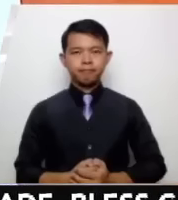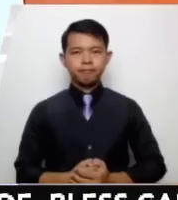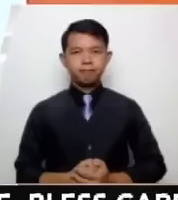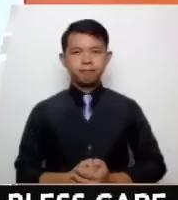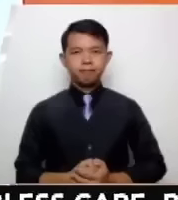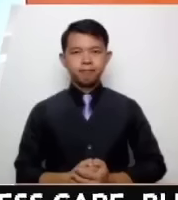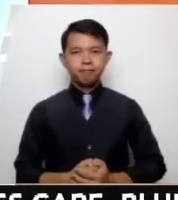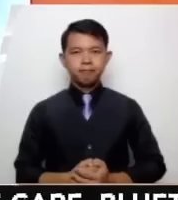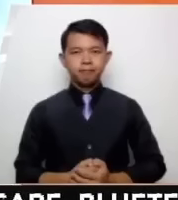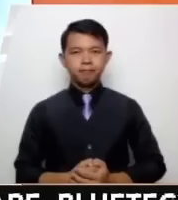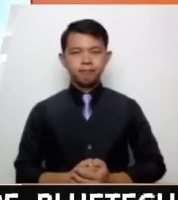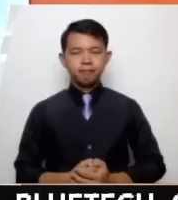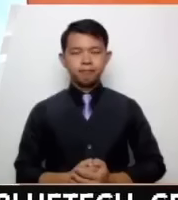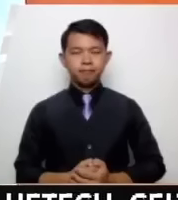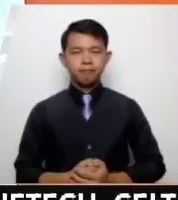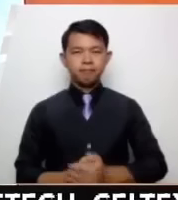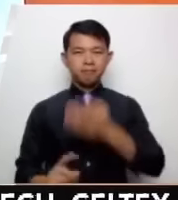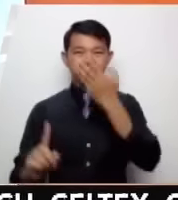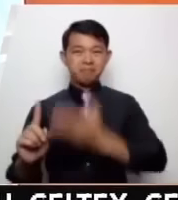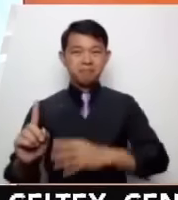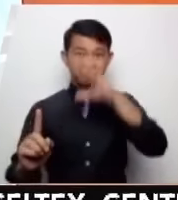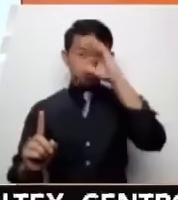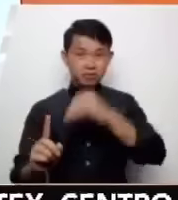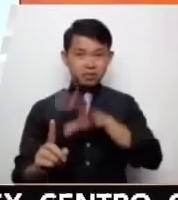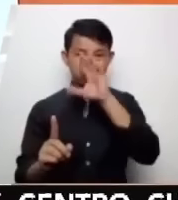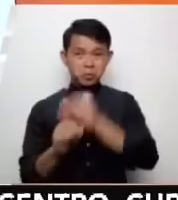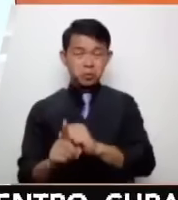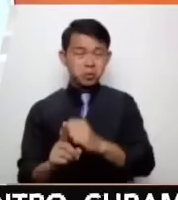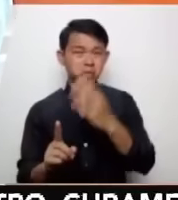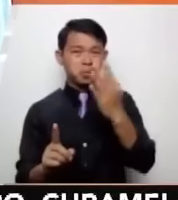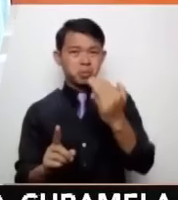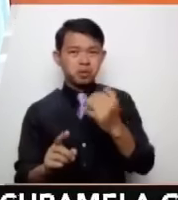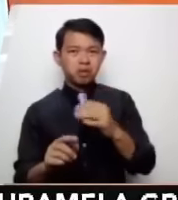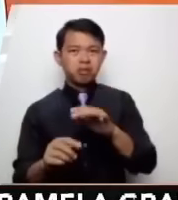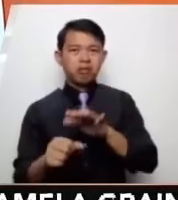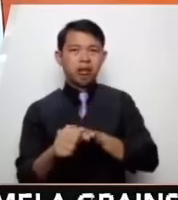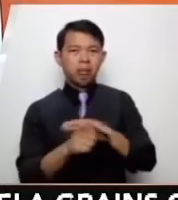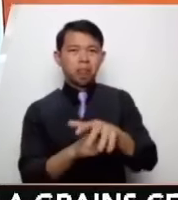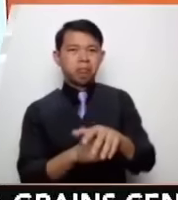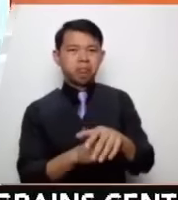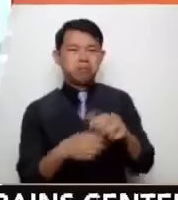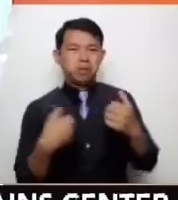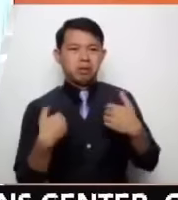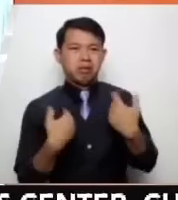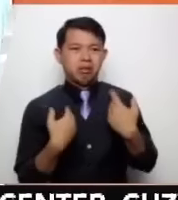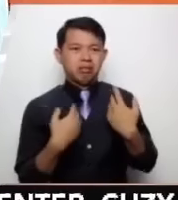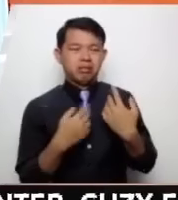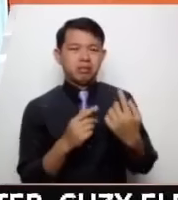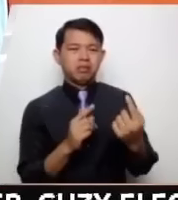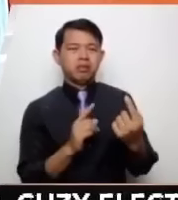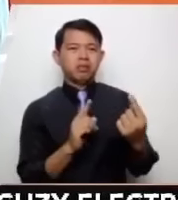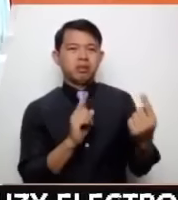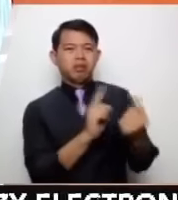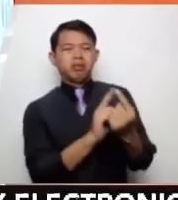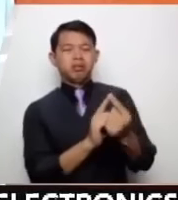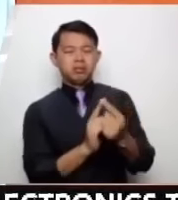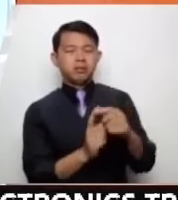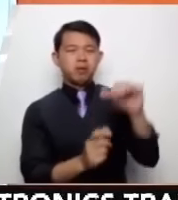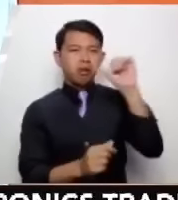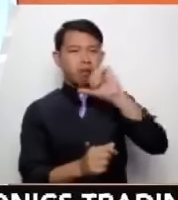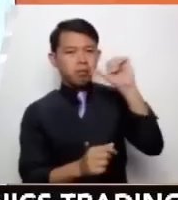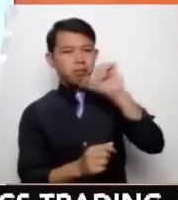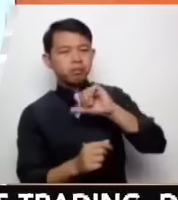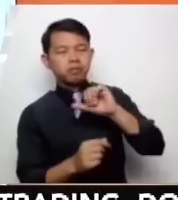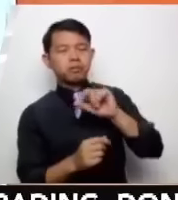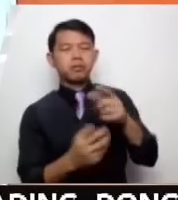Arestado ang isang lalaki dahil sa panggagahasa umano sa isang menor de edad na kanyang nakainuman sa Malate, Maynila. Depensa naman ang